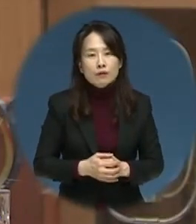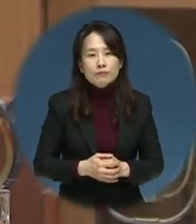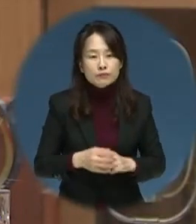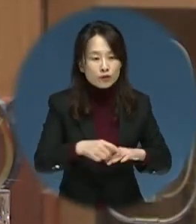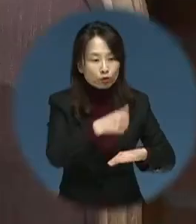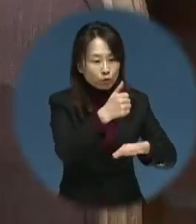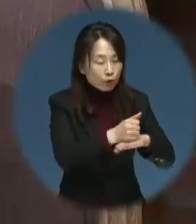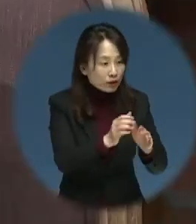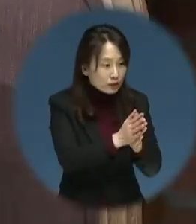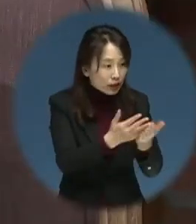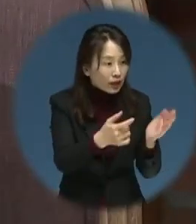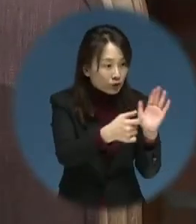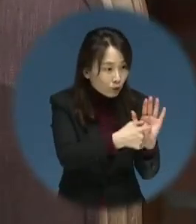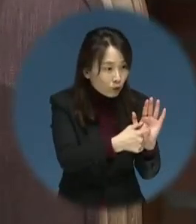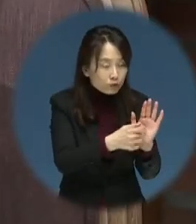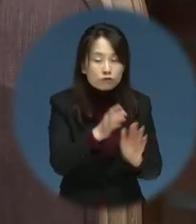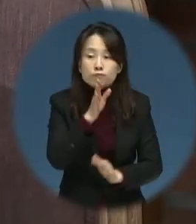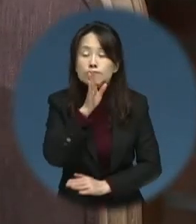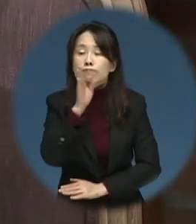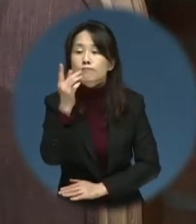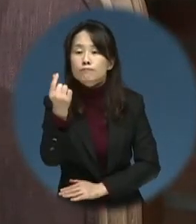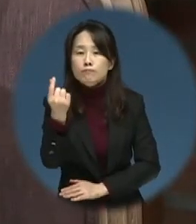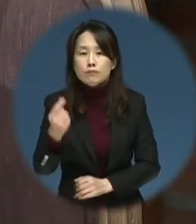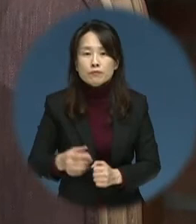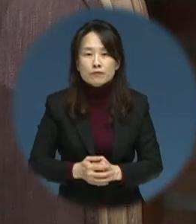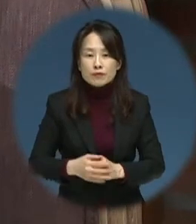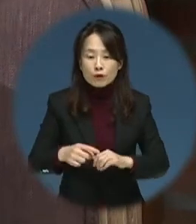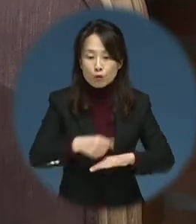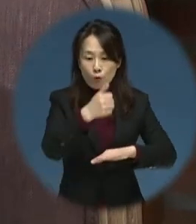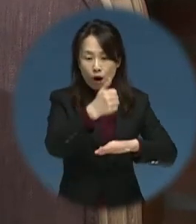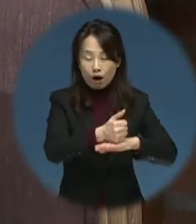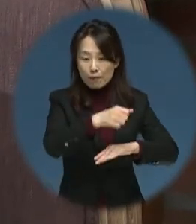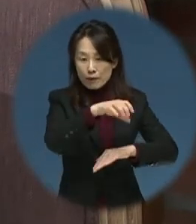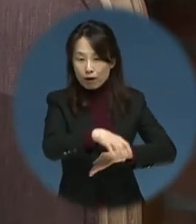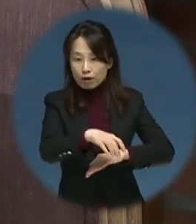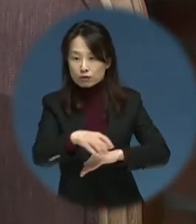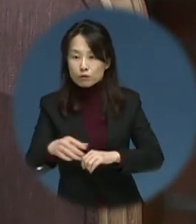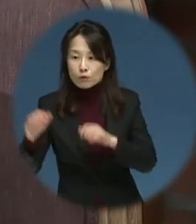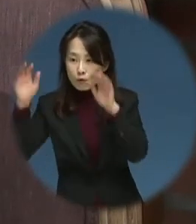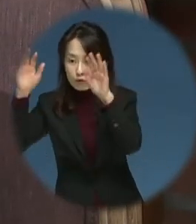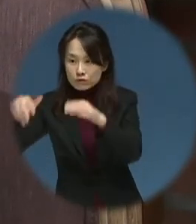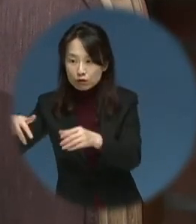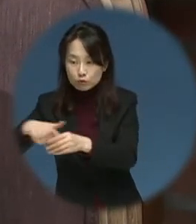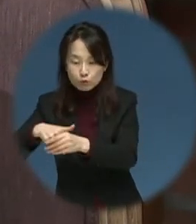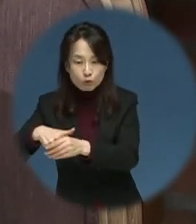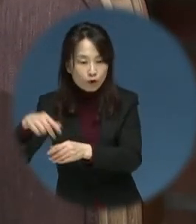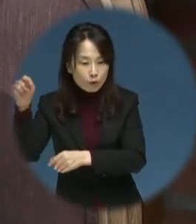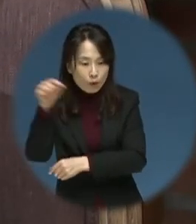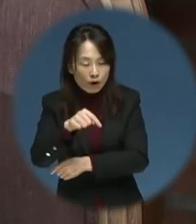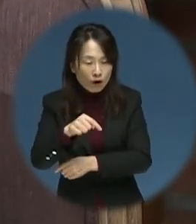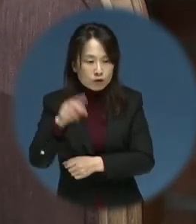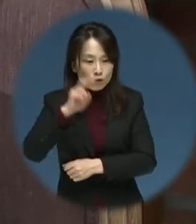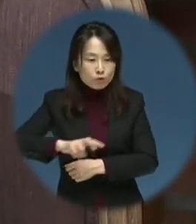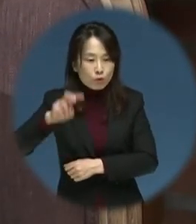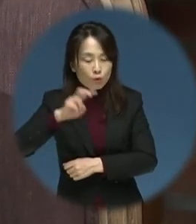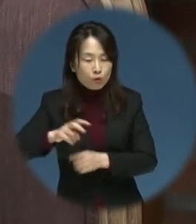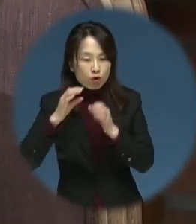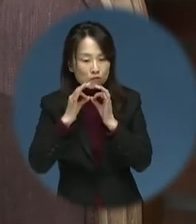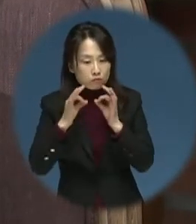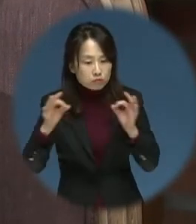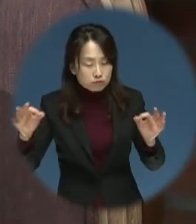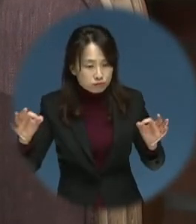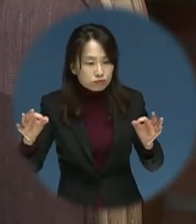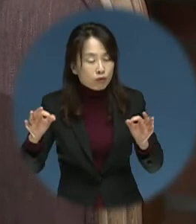그럼 이슬람 성직자가 임금 앞에서 이슬람식 찬송을 바쳤다. 뭘까요? 제가 보면 저는 이게 코란